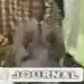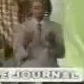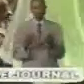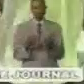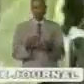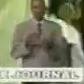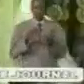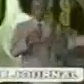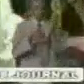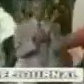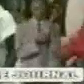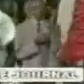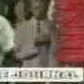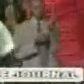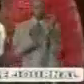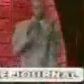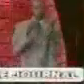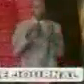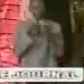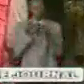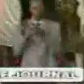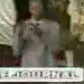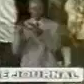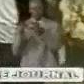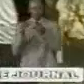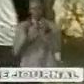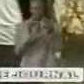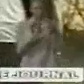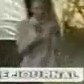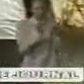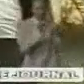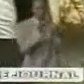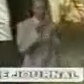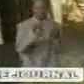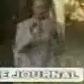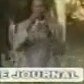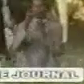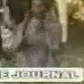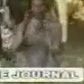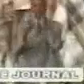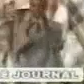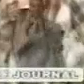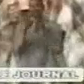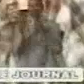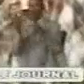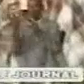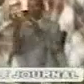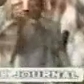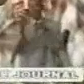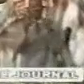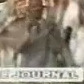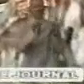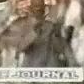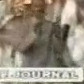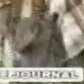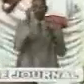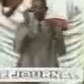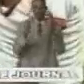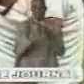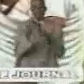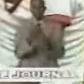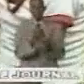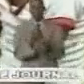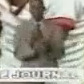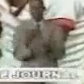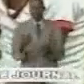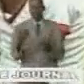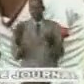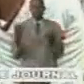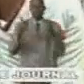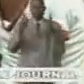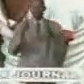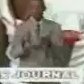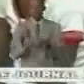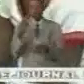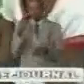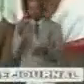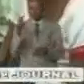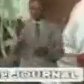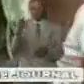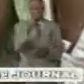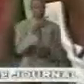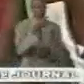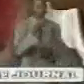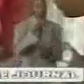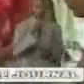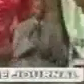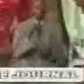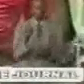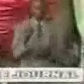nature. Mais lorsqu'un enfant ne voit pas depuis sa naissance ou voit mal, cela constitue une charge pour la famille. Le thème